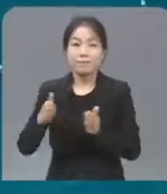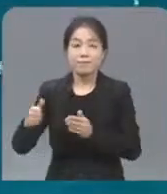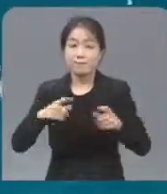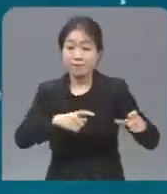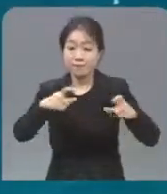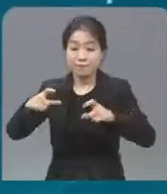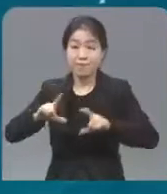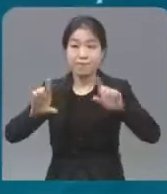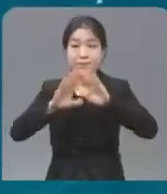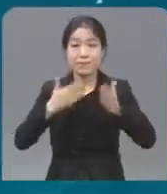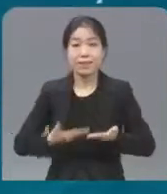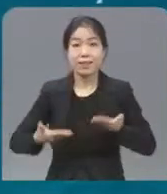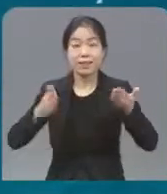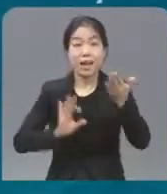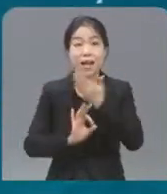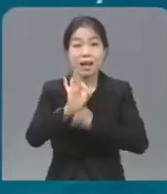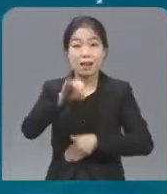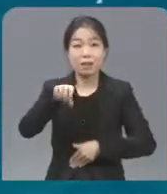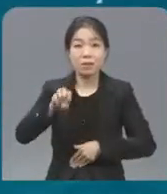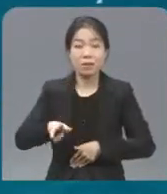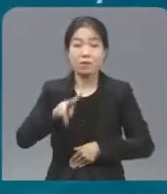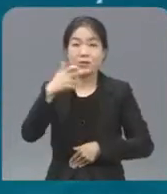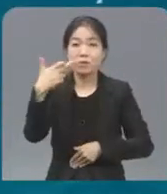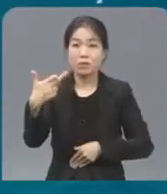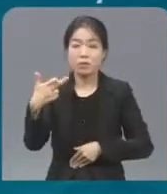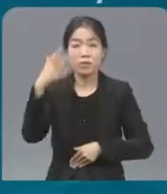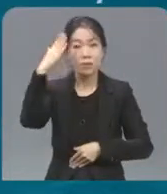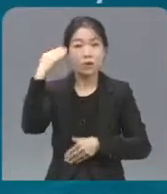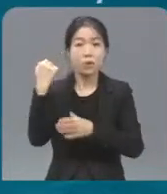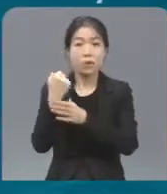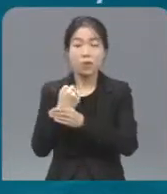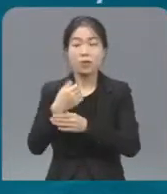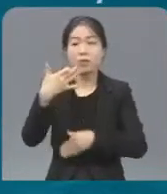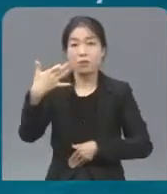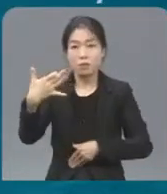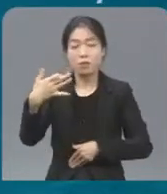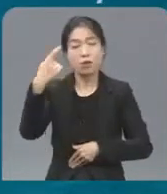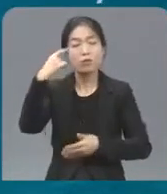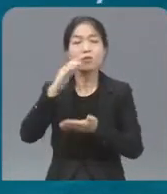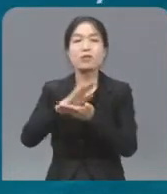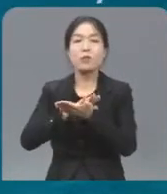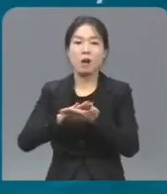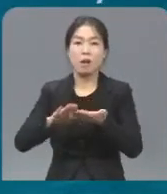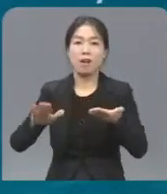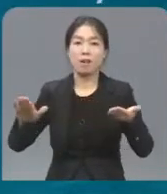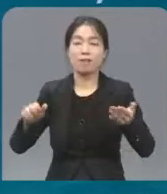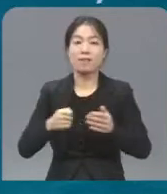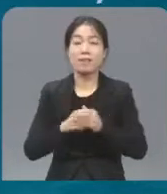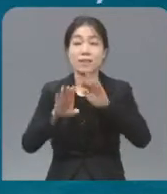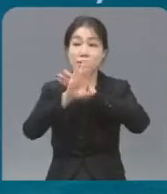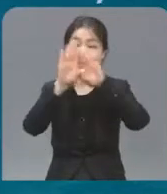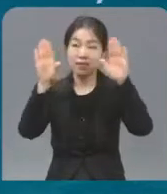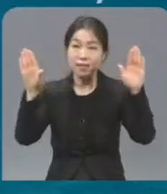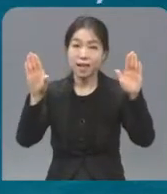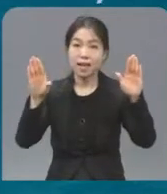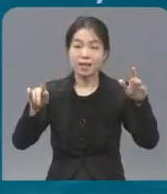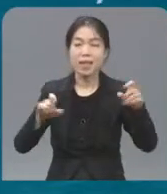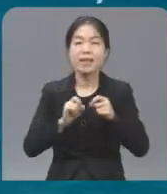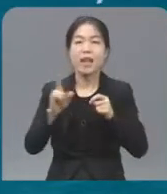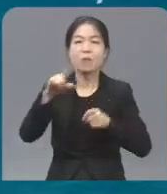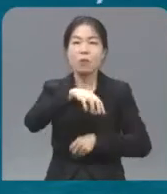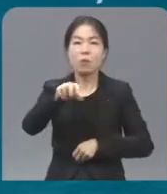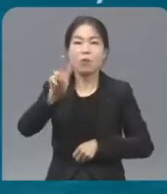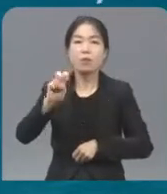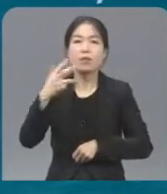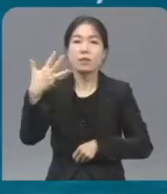했습니다 오늘 아침 기온 광주 17 또 파손 19 도로 선선하게 시작하고 있고요 한낮 기온은 내륙 대부분 지역이